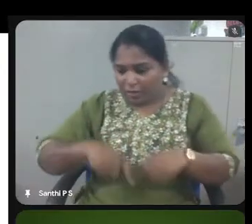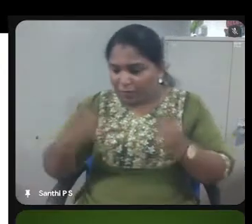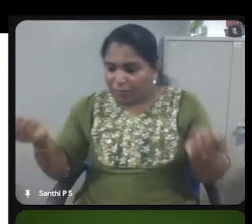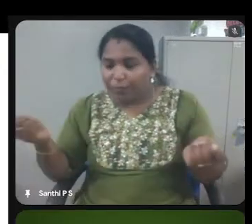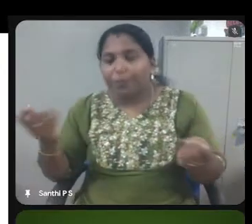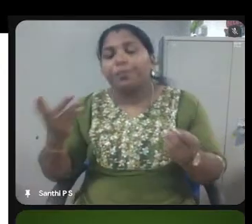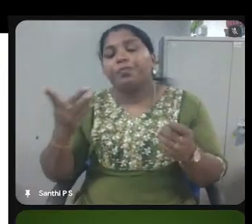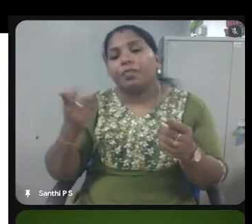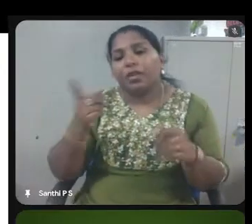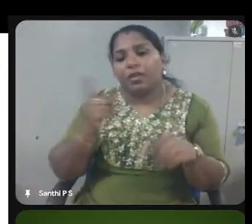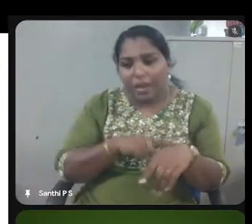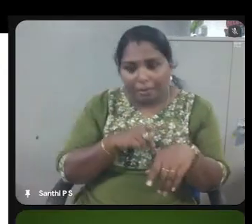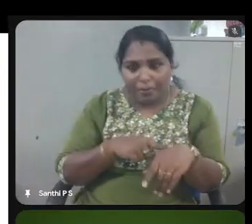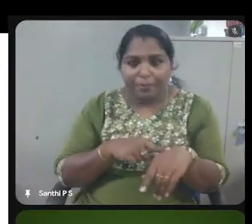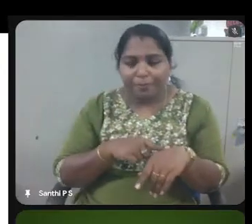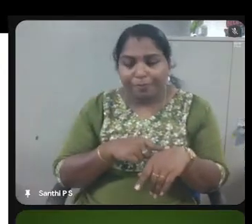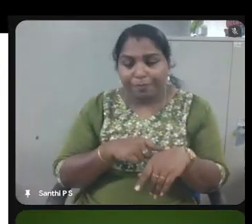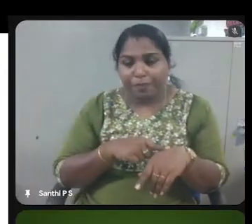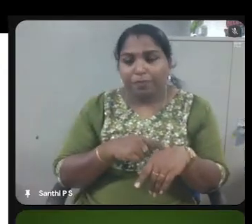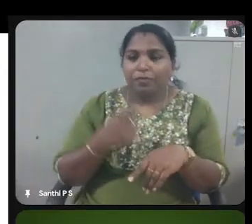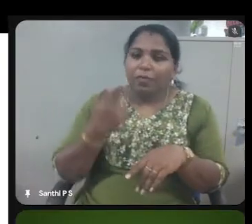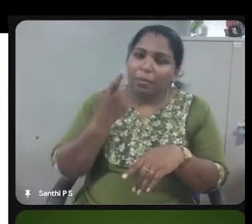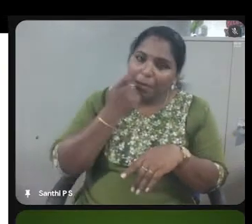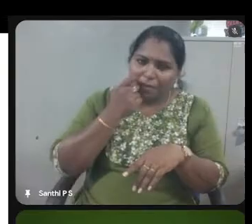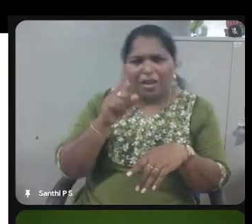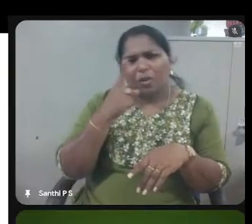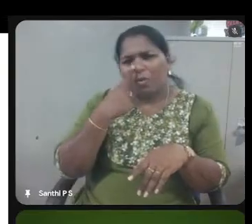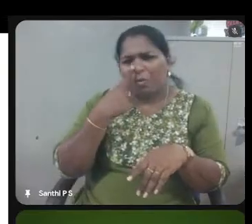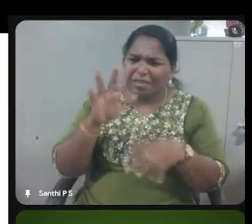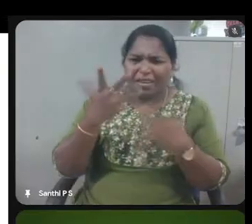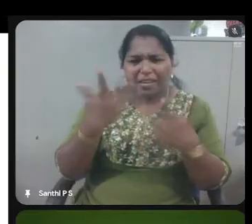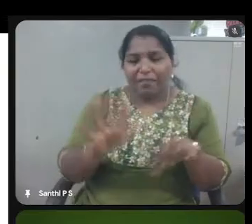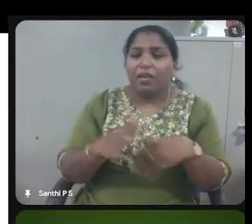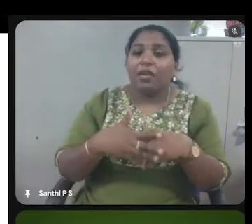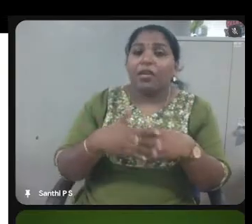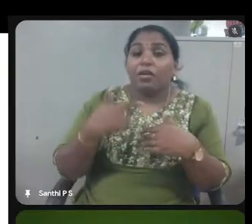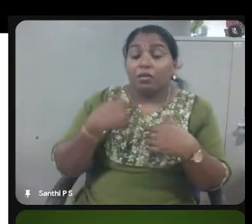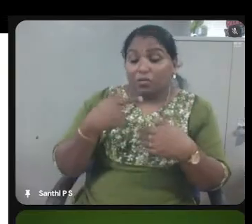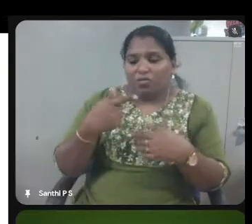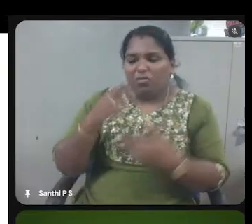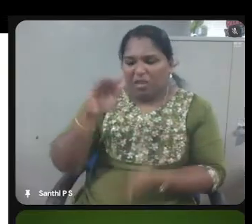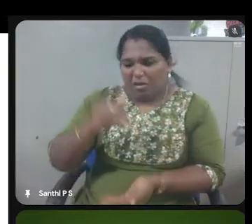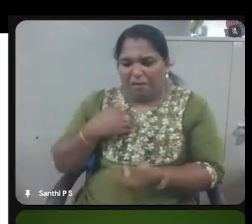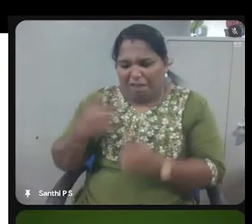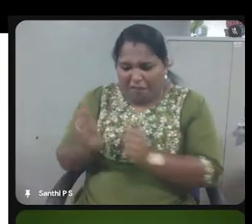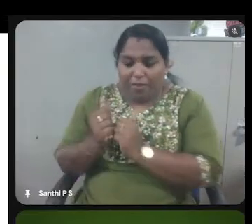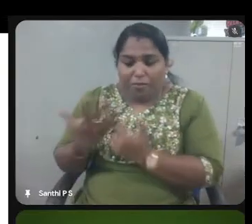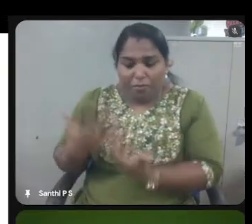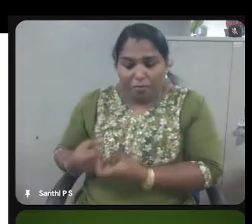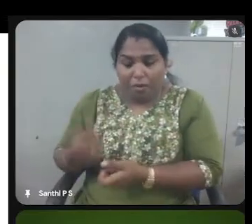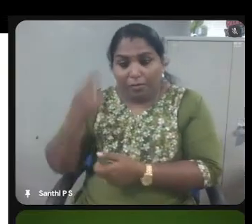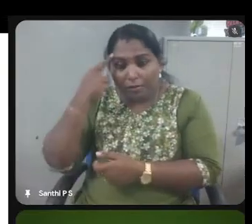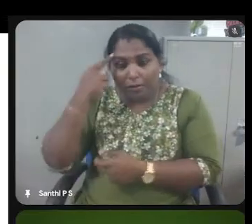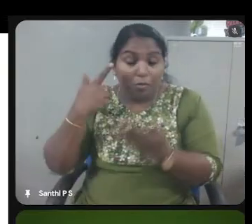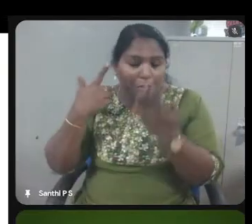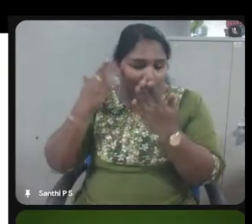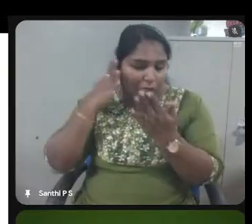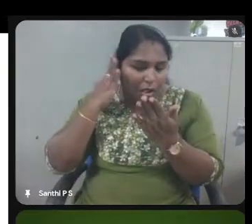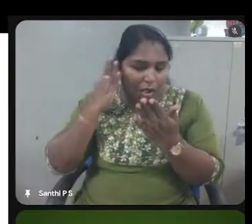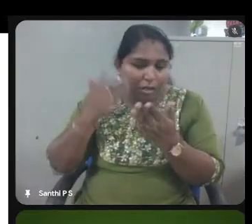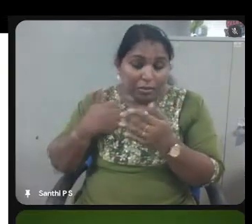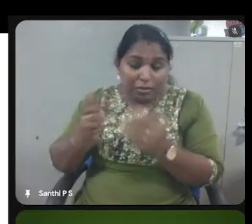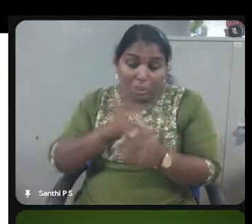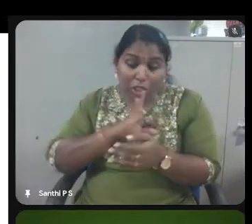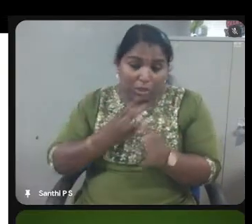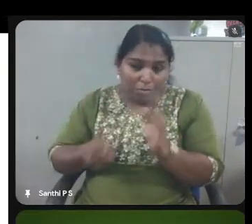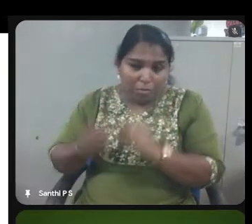ഉള്ള സമയത്ത് ഏതെങ്കിലും ഒരാൾ, അച്ഛനോ അമ്മയോ ആരെങ്കിലും ഈ കുട്ടിയെ തങ്ങളുടെ കൂടെ നിർത്താൻ വേണ്ടിയിട്ട് കുട്ടിക്ക് ഇപ്പൊ ഈ മൊബൈൽ ഫോണിനോട് ഇത്തിരി ഒരു